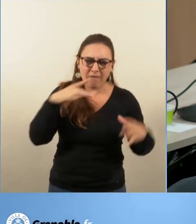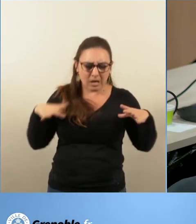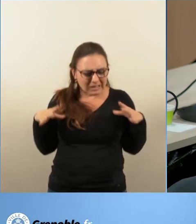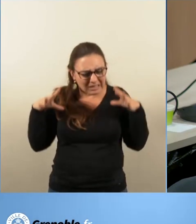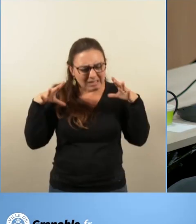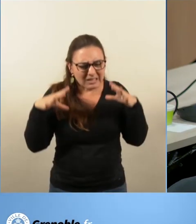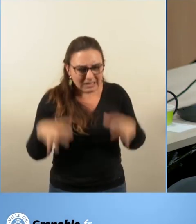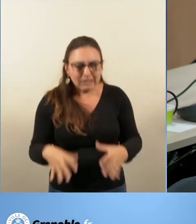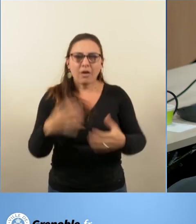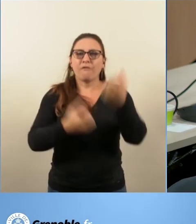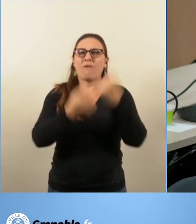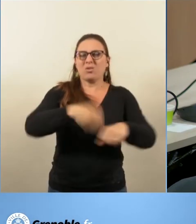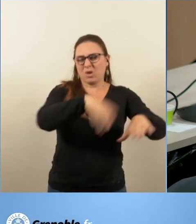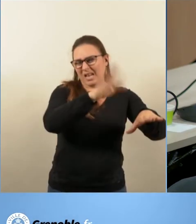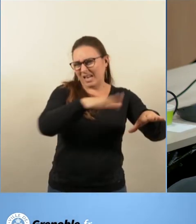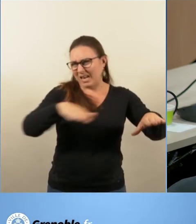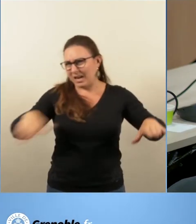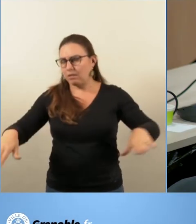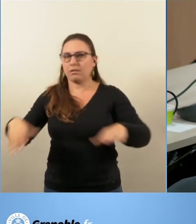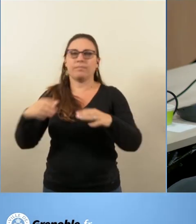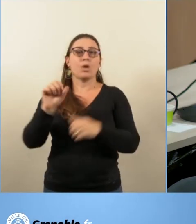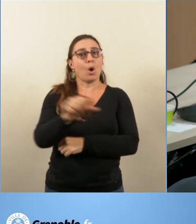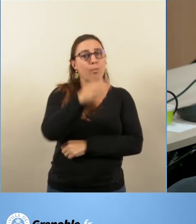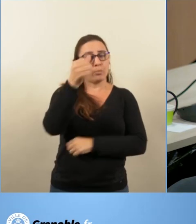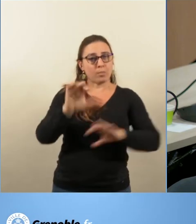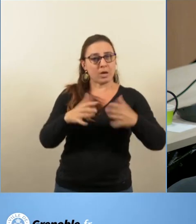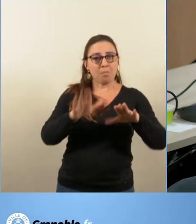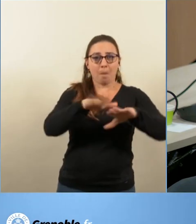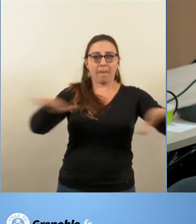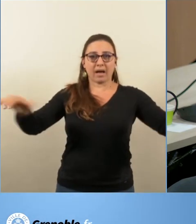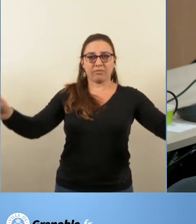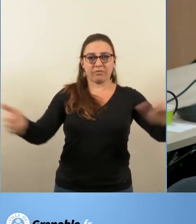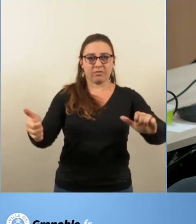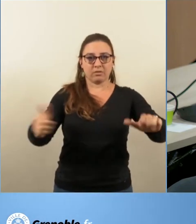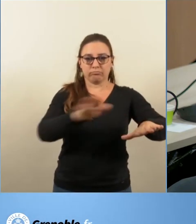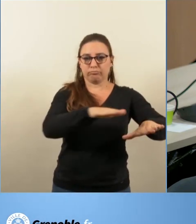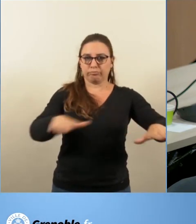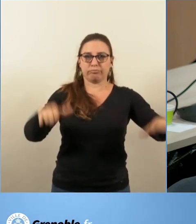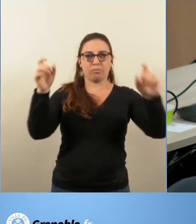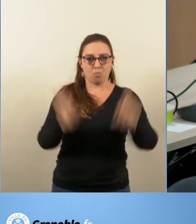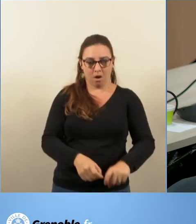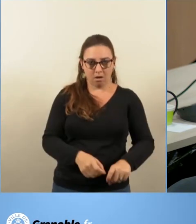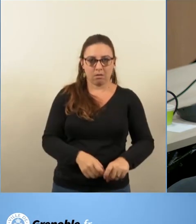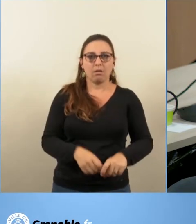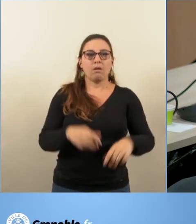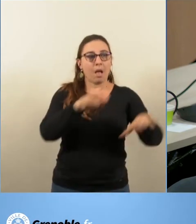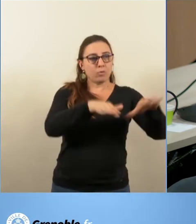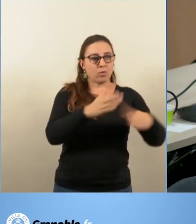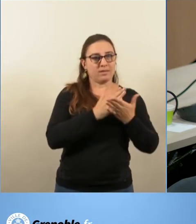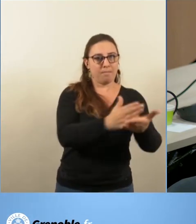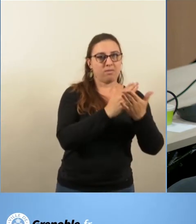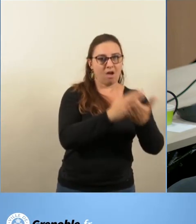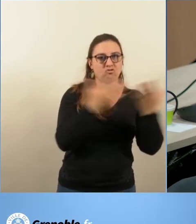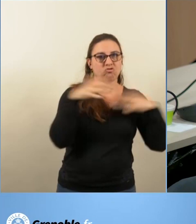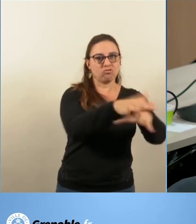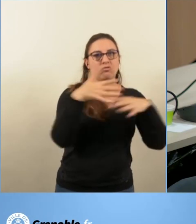sur le parc de véhicules à travers d'abord la réduction du parc en mutualisant des véhicules c'est on